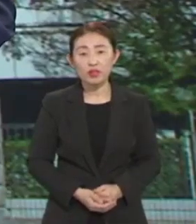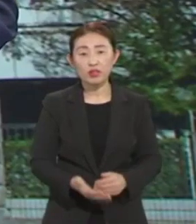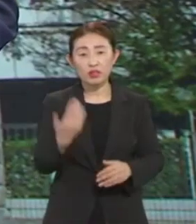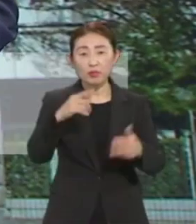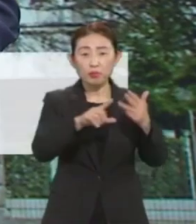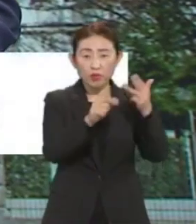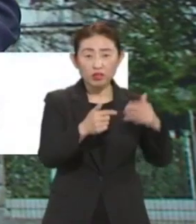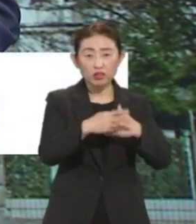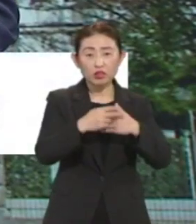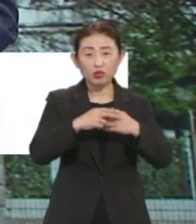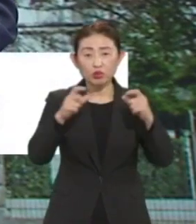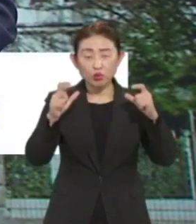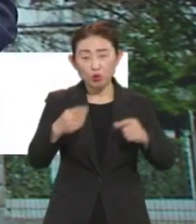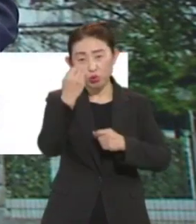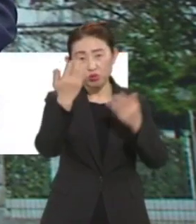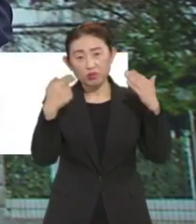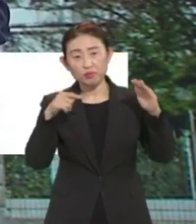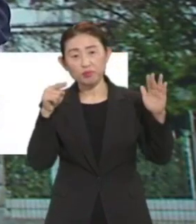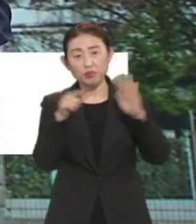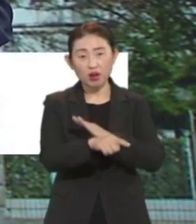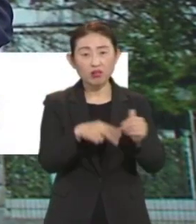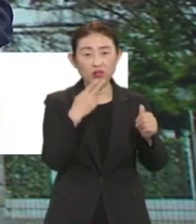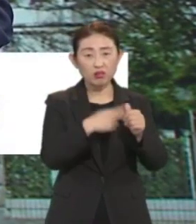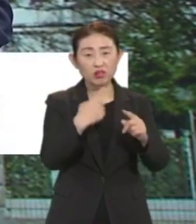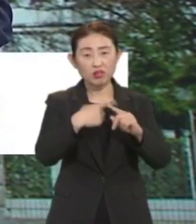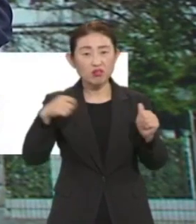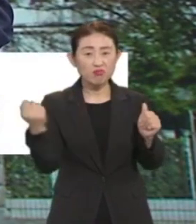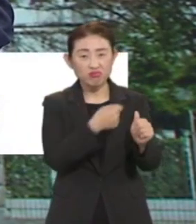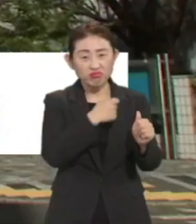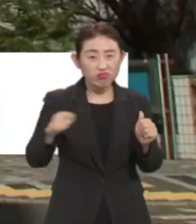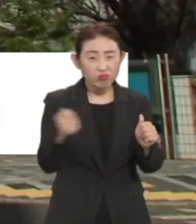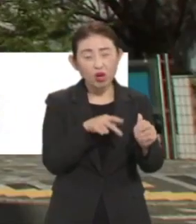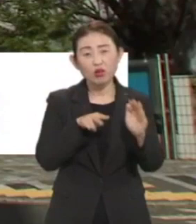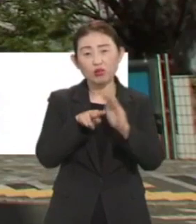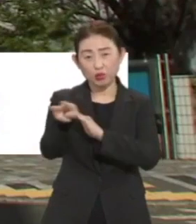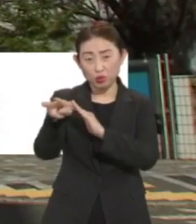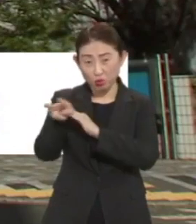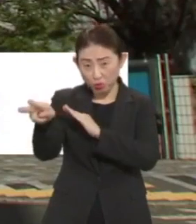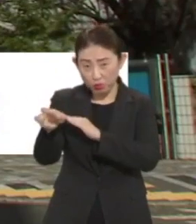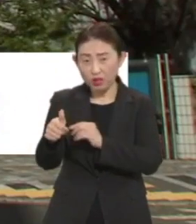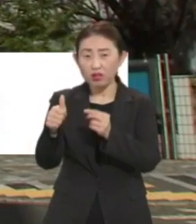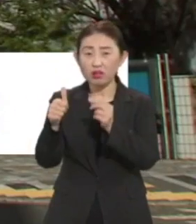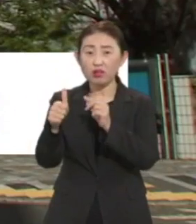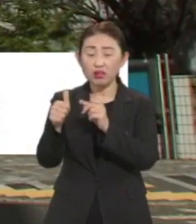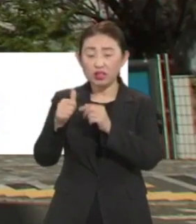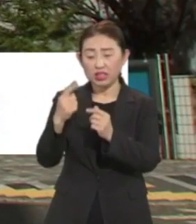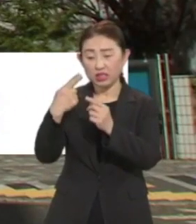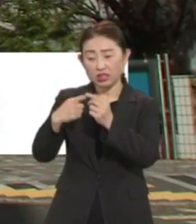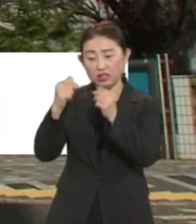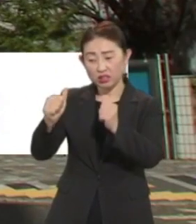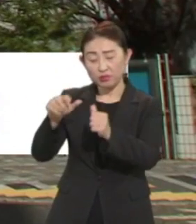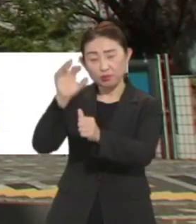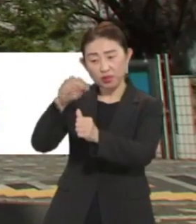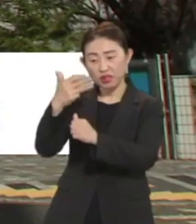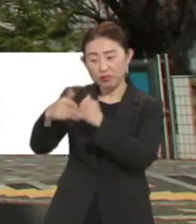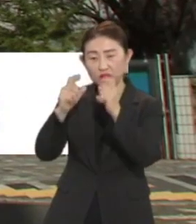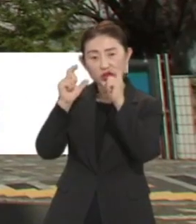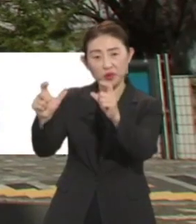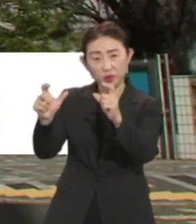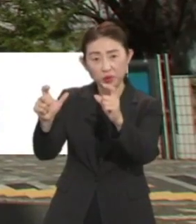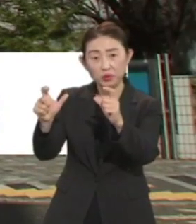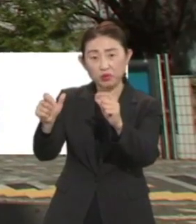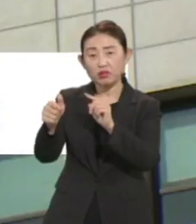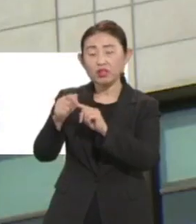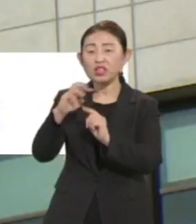검찰이 지난 8월 대전 대덕구에 한 고등학교를 찾아가 교사에게 흉기를 휘두르고 달아난 혐의로 일심에서 징역 18년을 선고받은